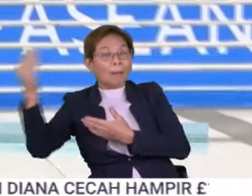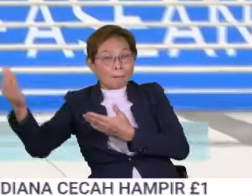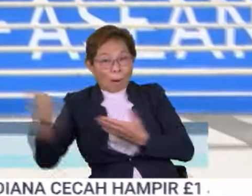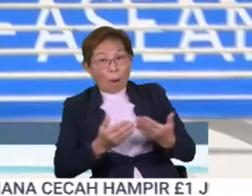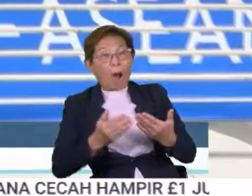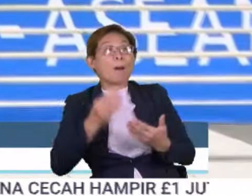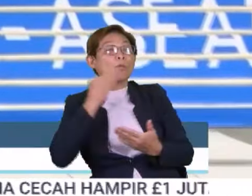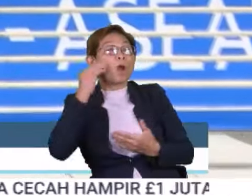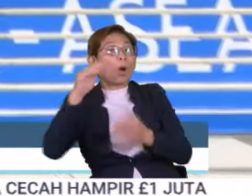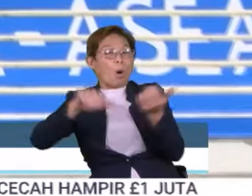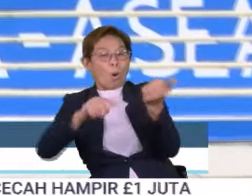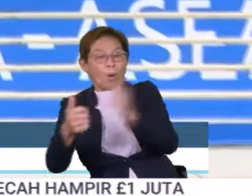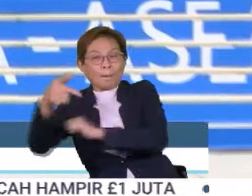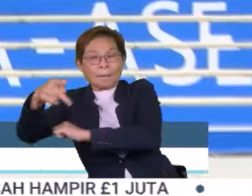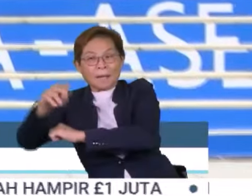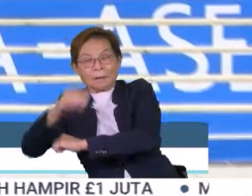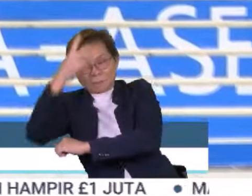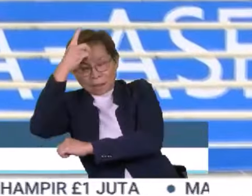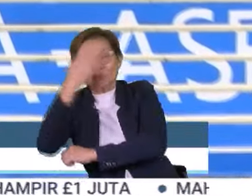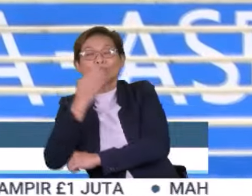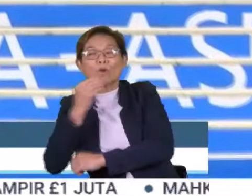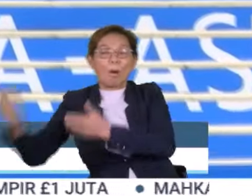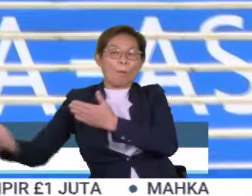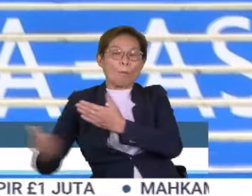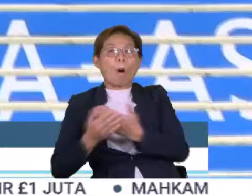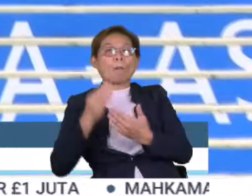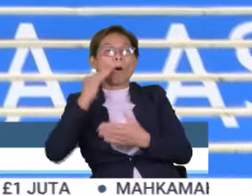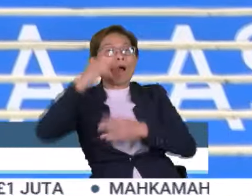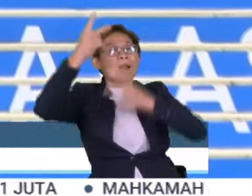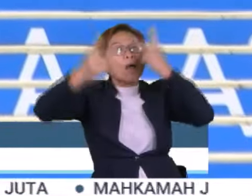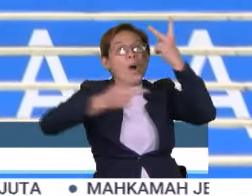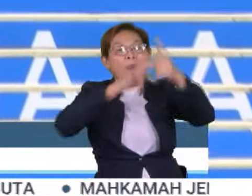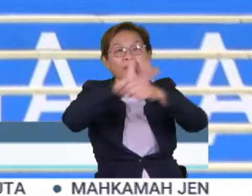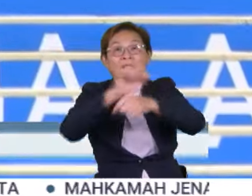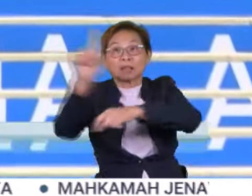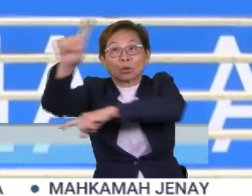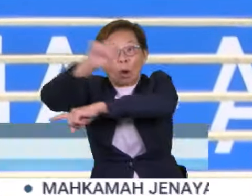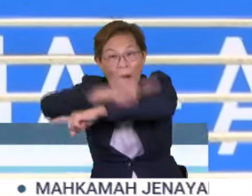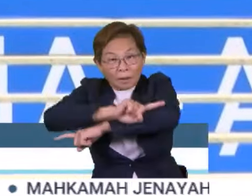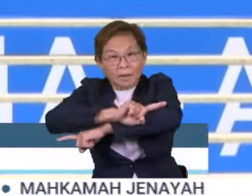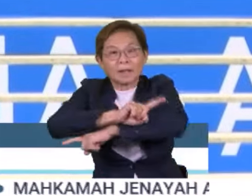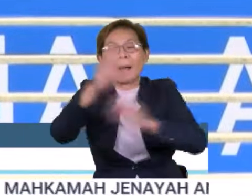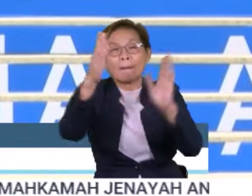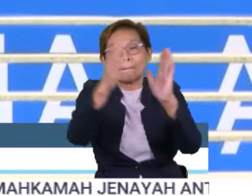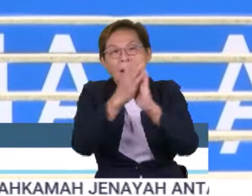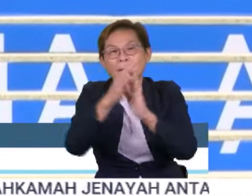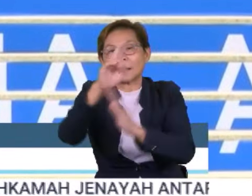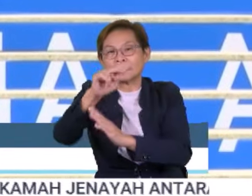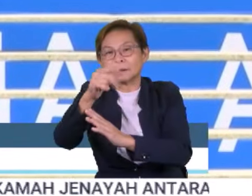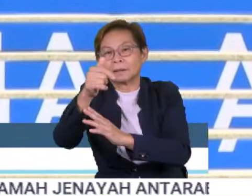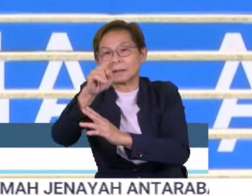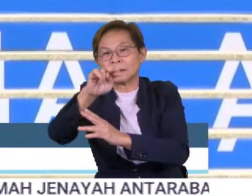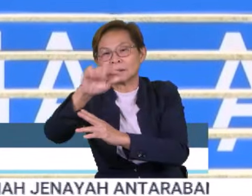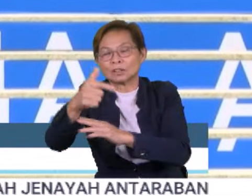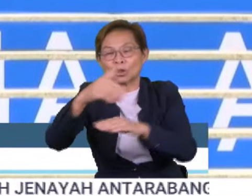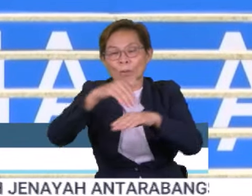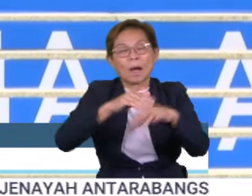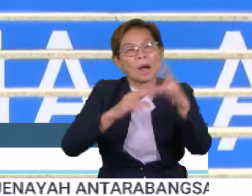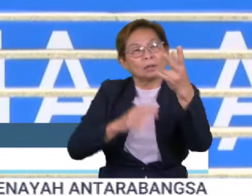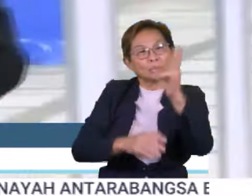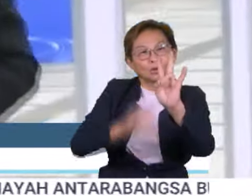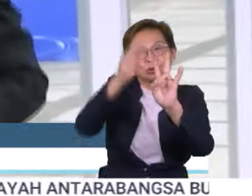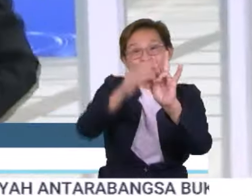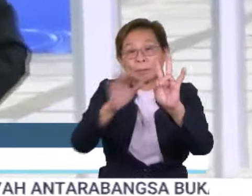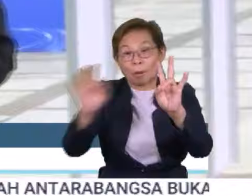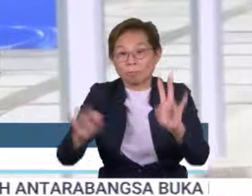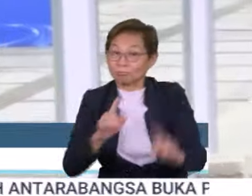berhormat Perdana Menteri Malaysia, Datuk Seri Anwar Ibrahim menerusi lawatan kerja sehari ke Bandar Nanning, China 17 September